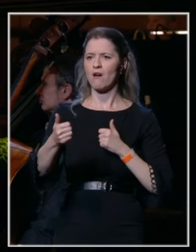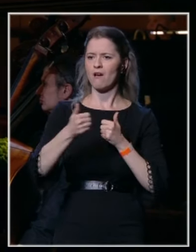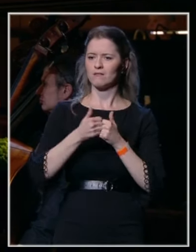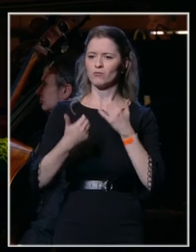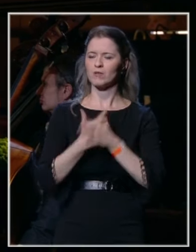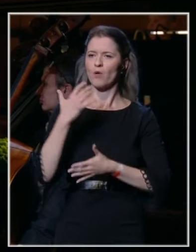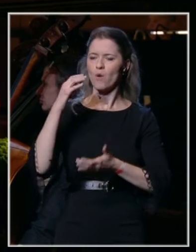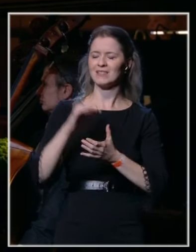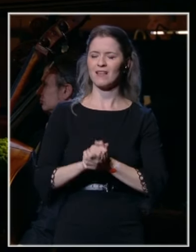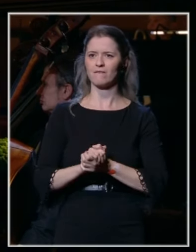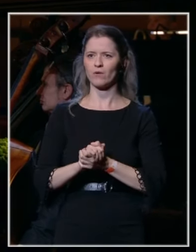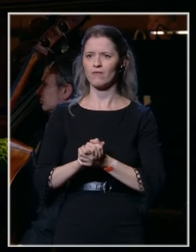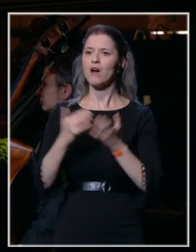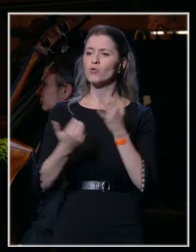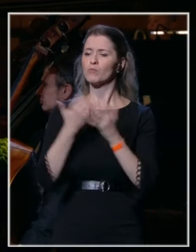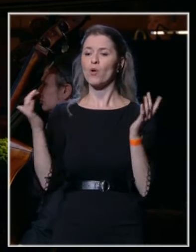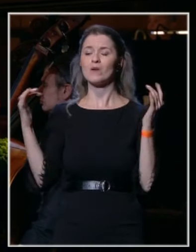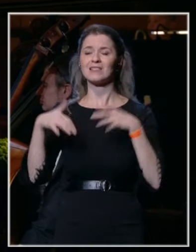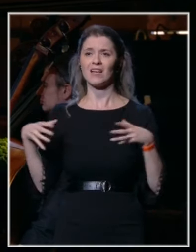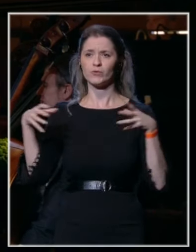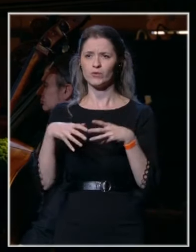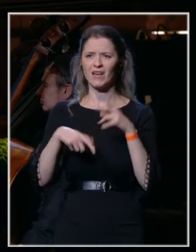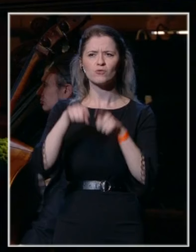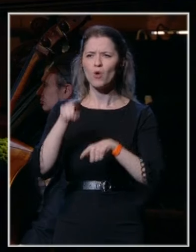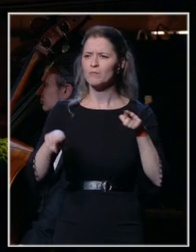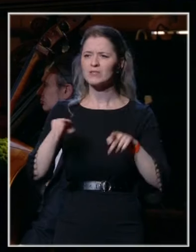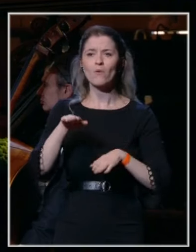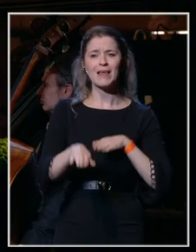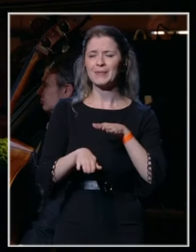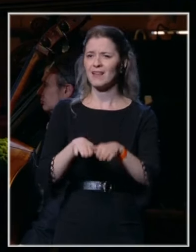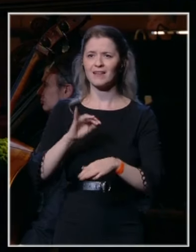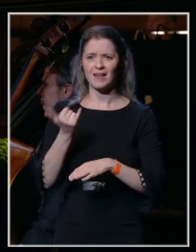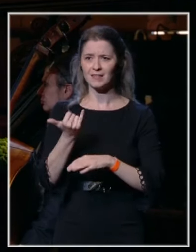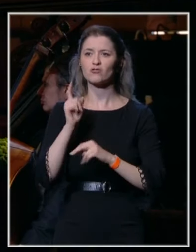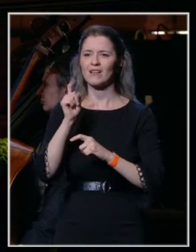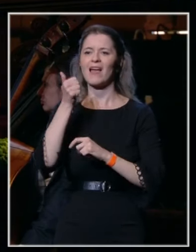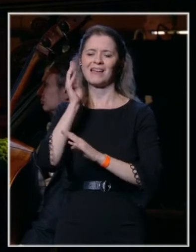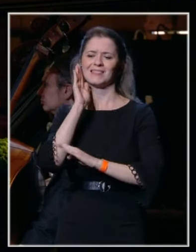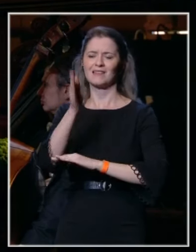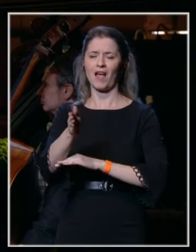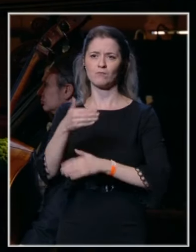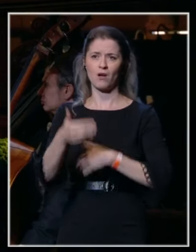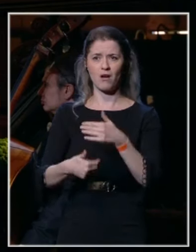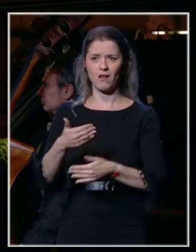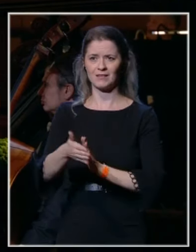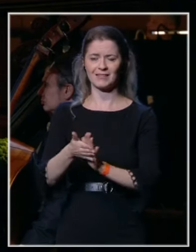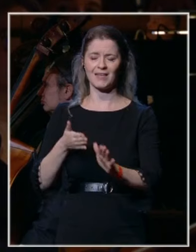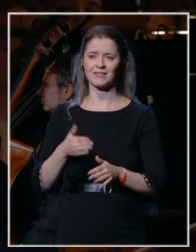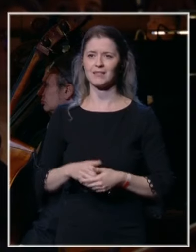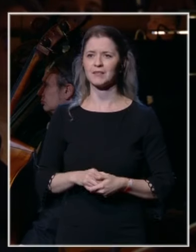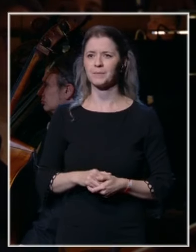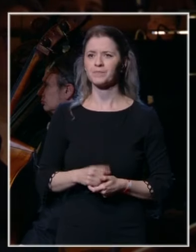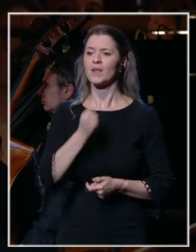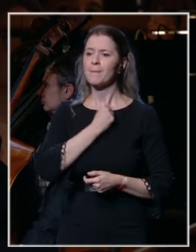összegyűjtve, még ha különböző léptekkel is, egy irányba kezdett el haladni. A